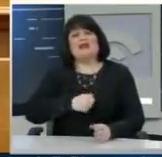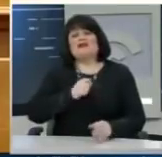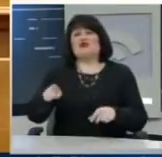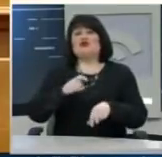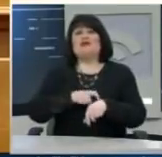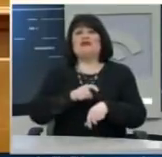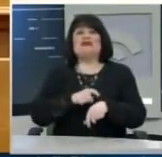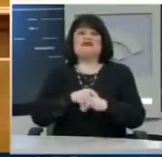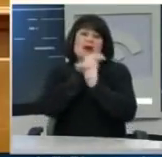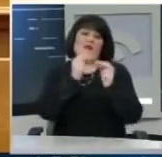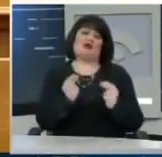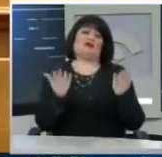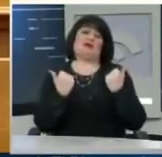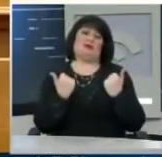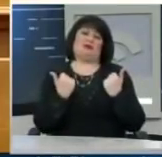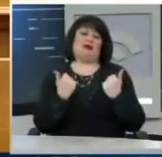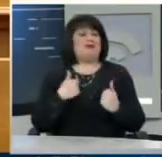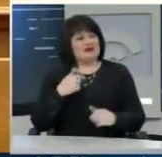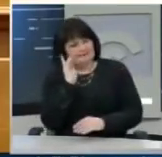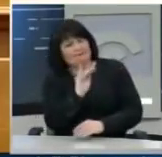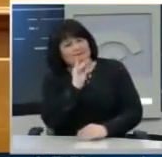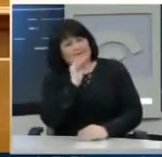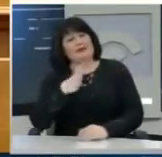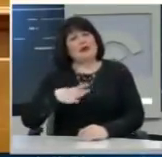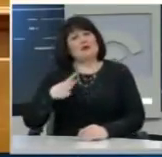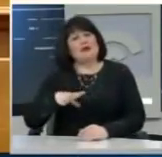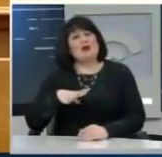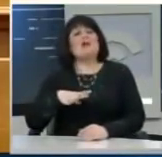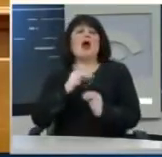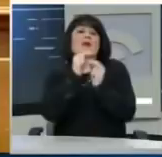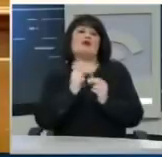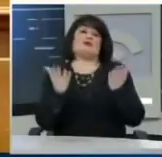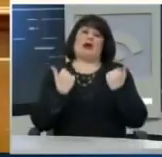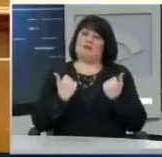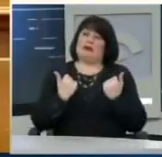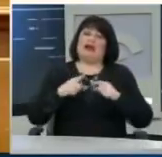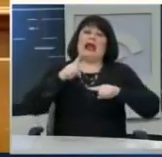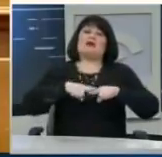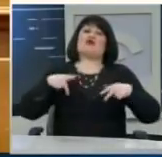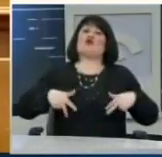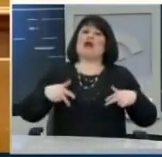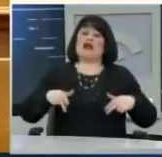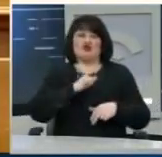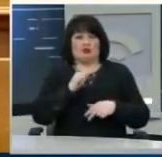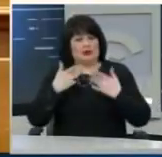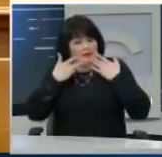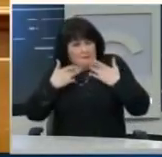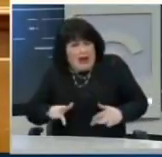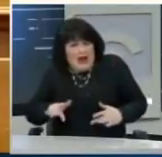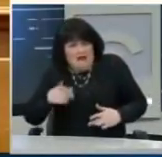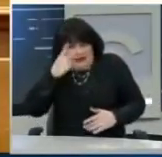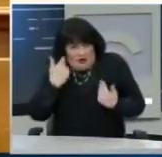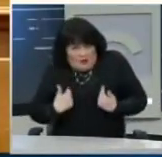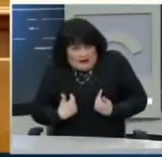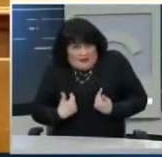στιγμής ατελέσφορη επιδίωξη του ελληνικού κράτους, το οποίο βεβαίως ουδέποτε παραιτήθηκε από τις